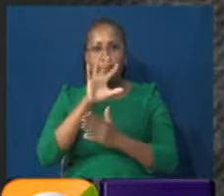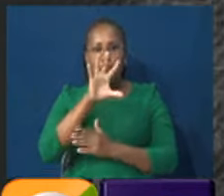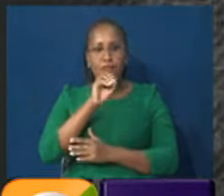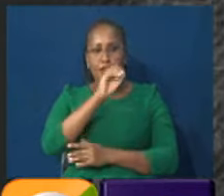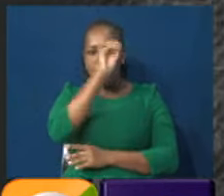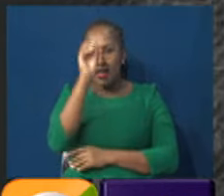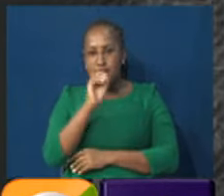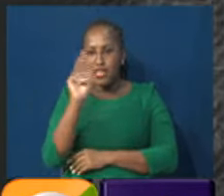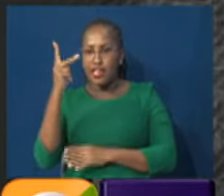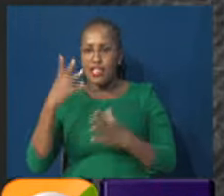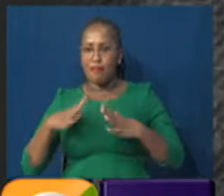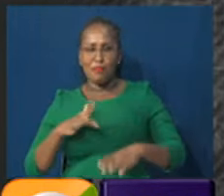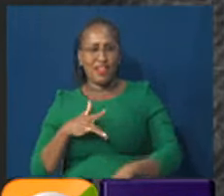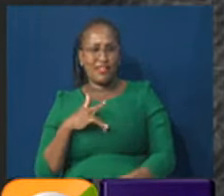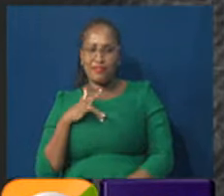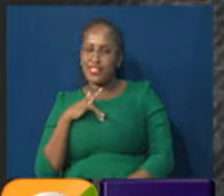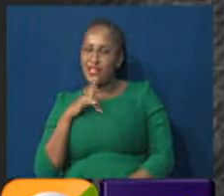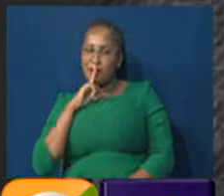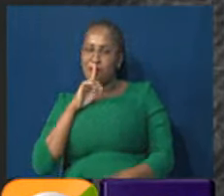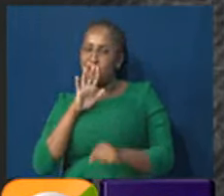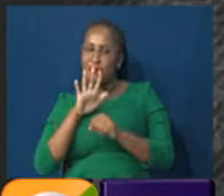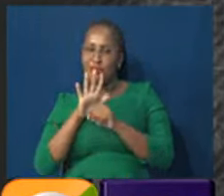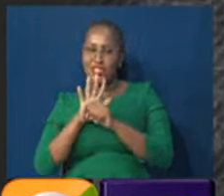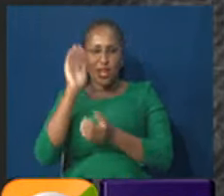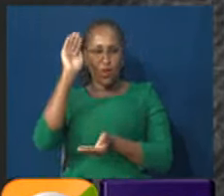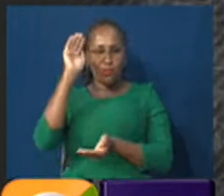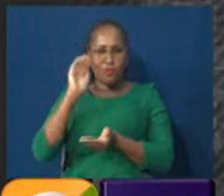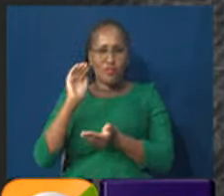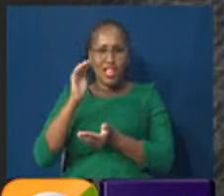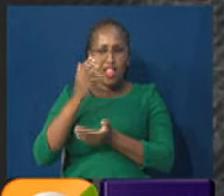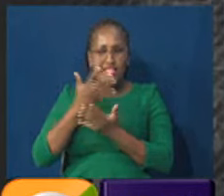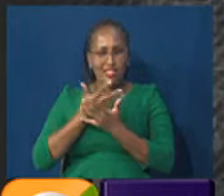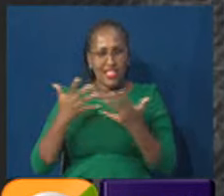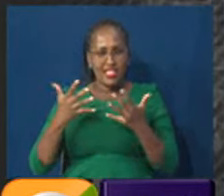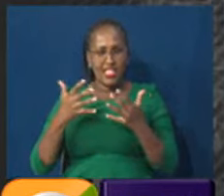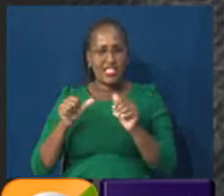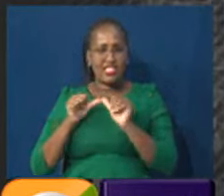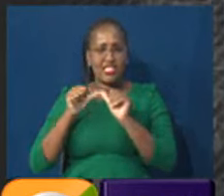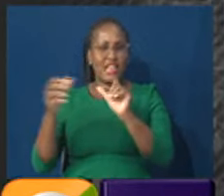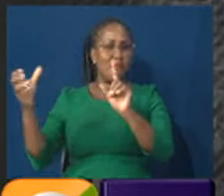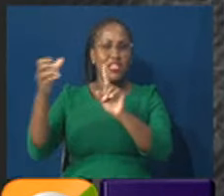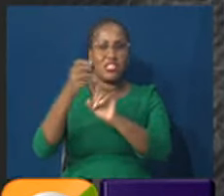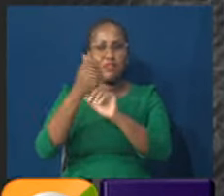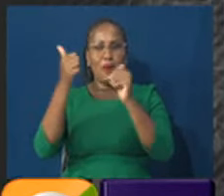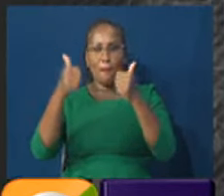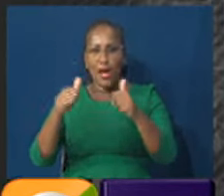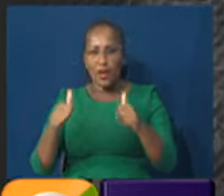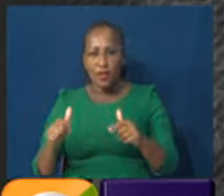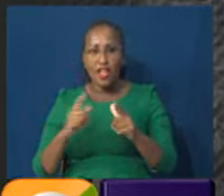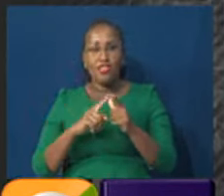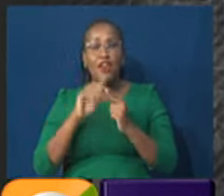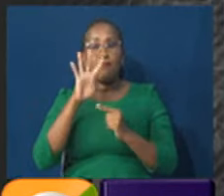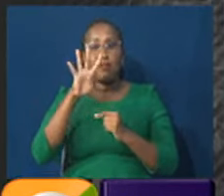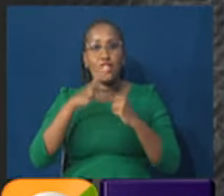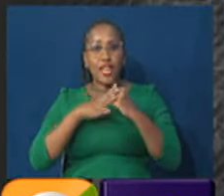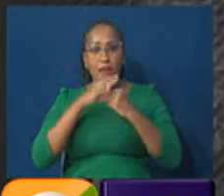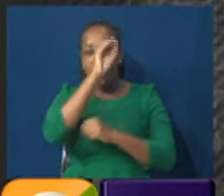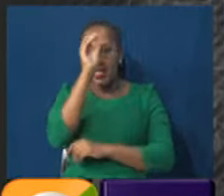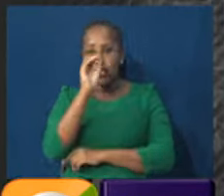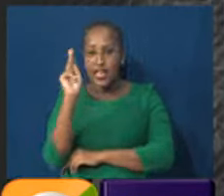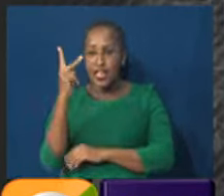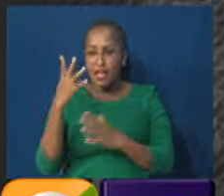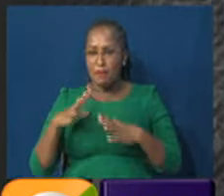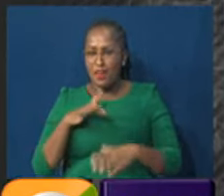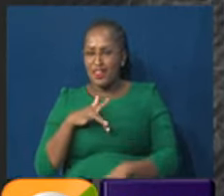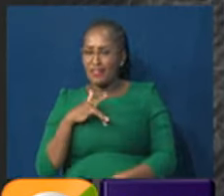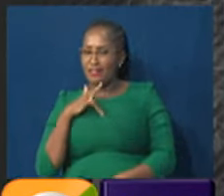ya Wakenya wanahisi kwamba ahadi ya kushukisha gharama ya maisha haijazaa matunda. Asilimia 49 ya Wakenya nao